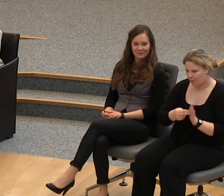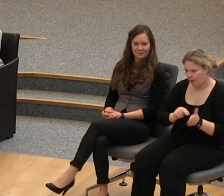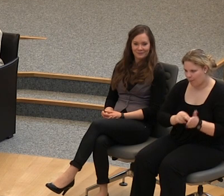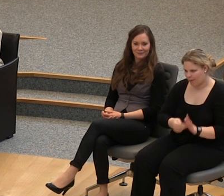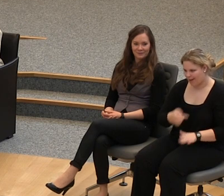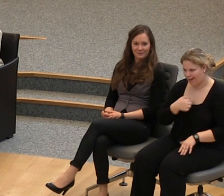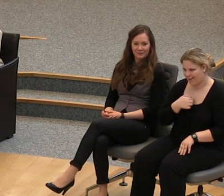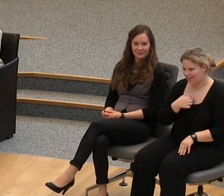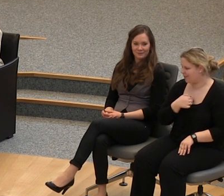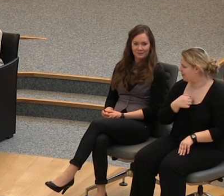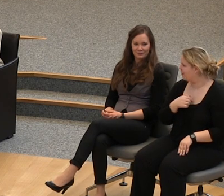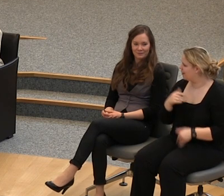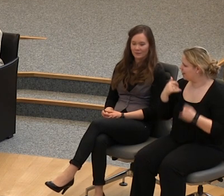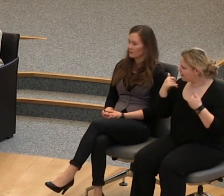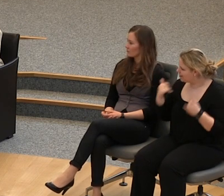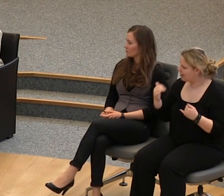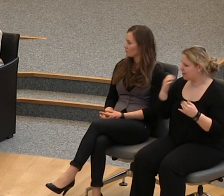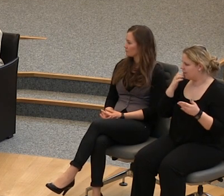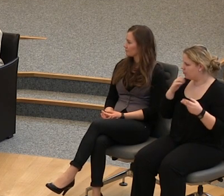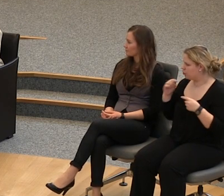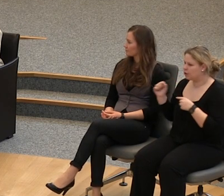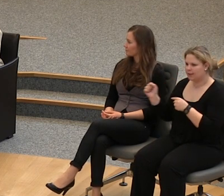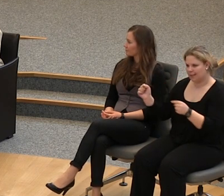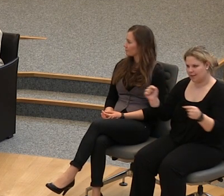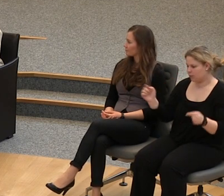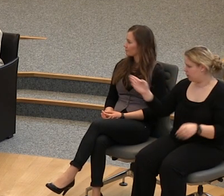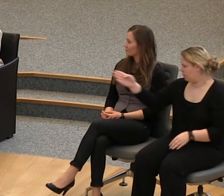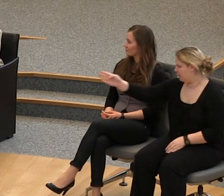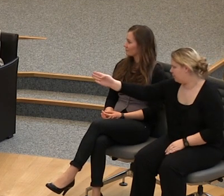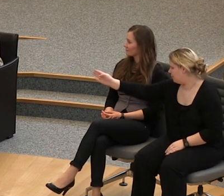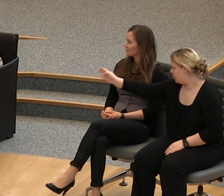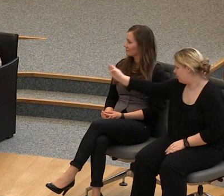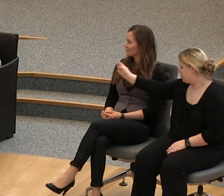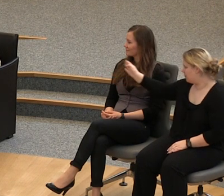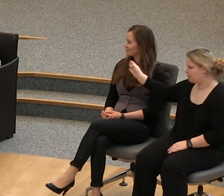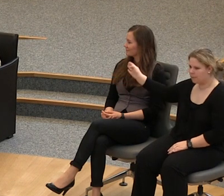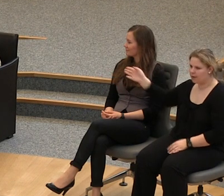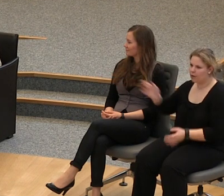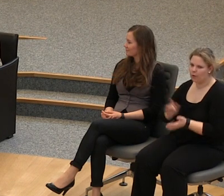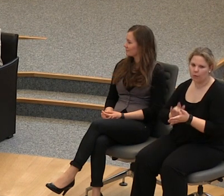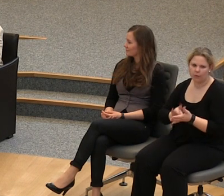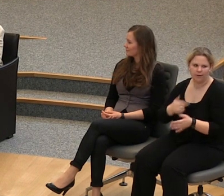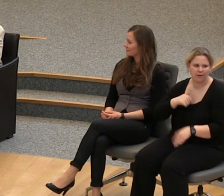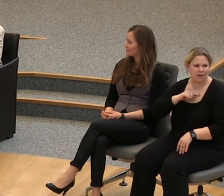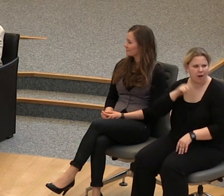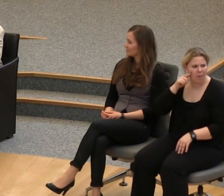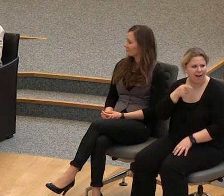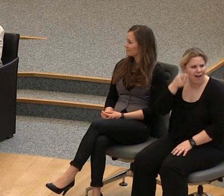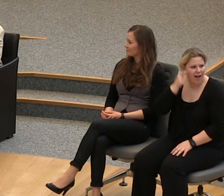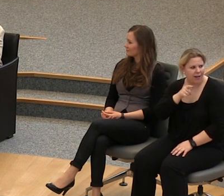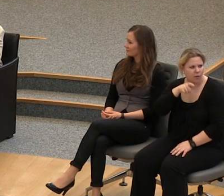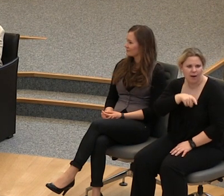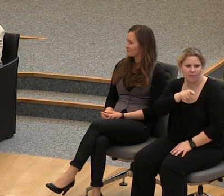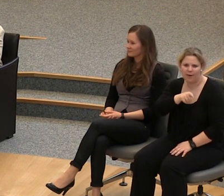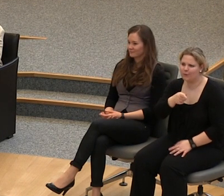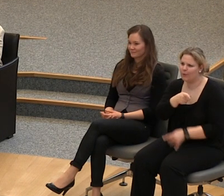wir möchten jetzt eine Diskussion führen und werden das aber in diesem Kreis tun, denn ich glaube, mit 100 Personen jetzt